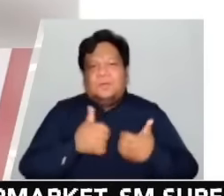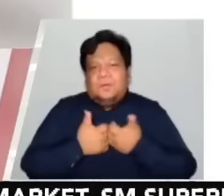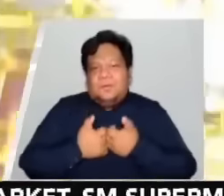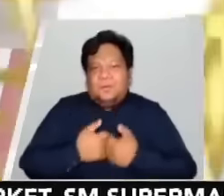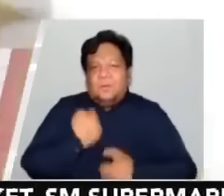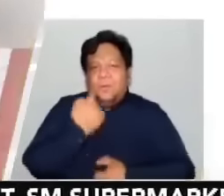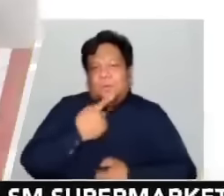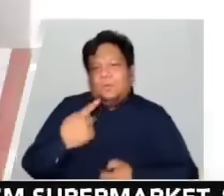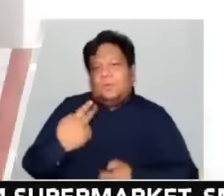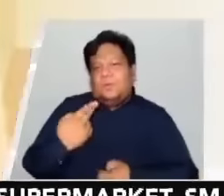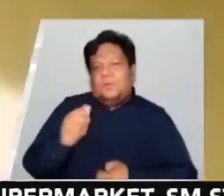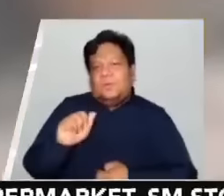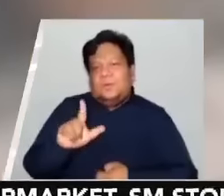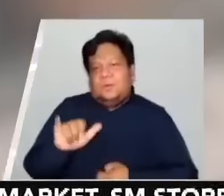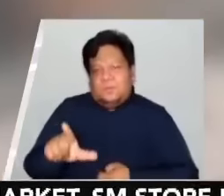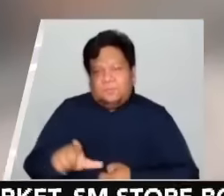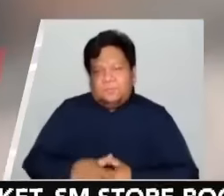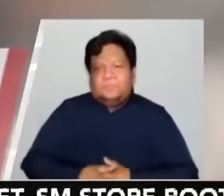Ramos.